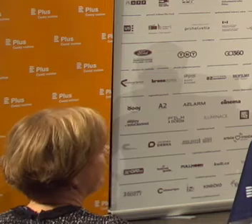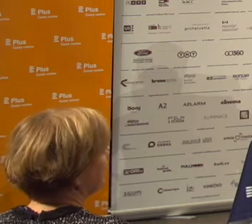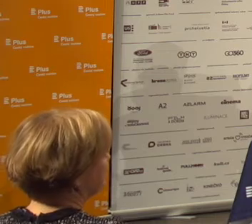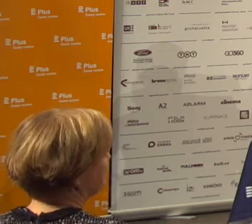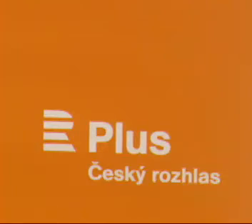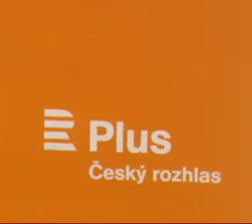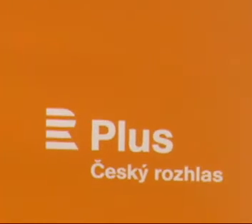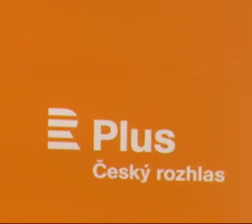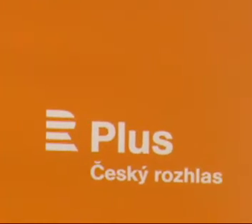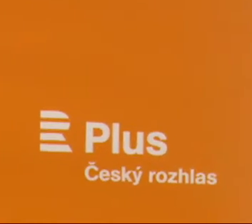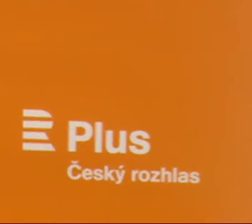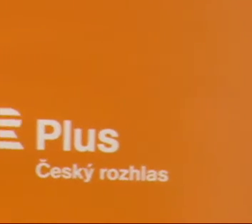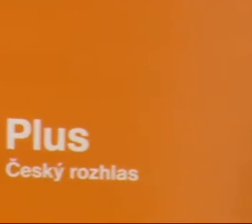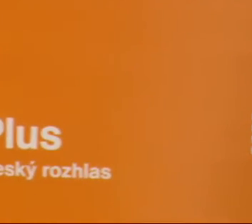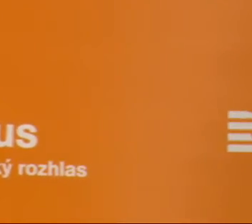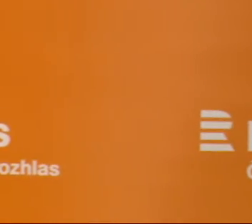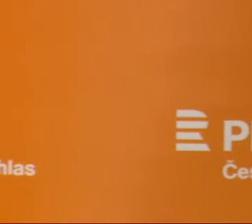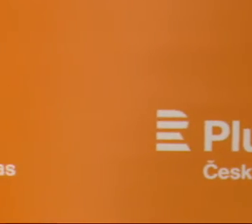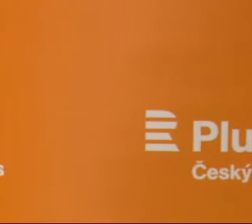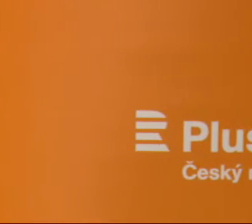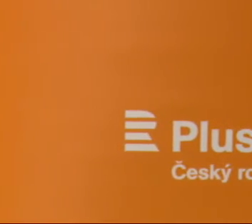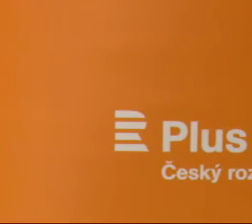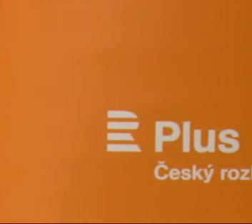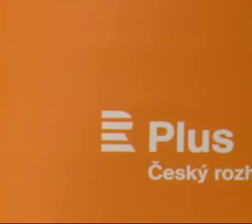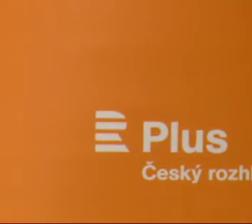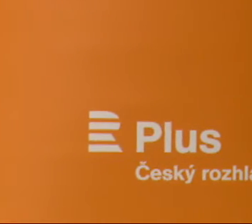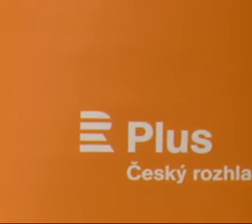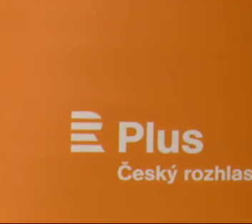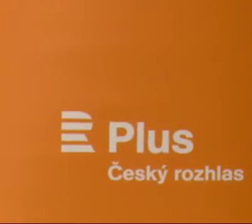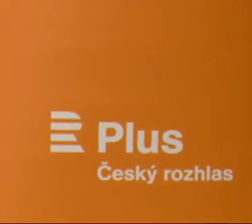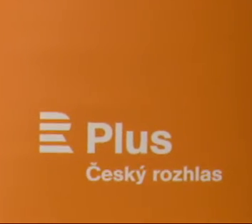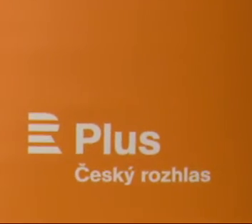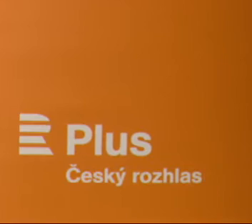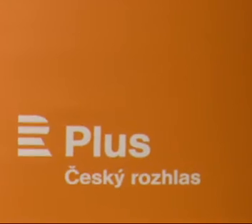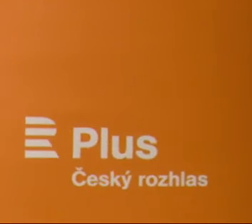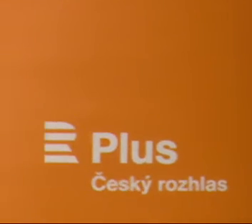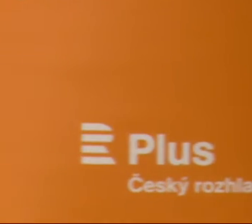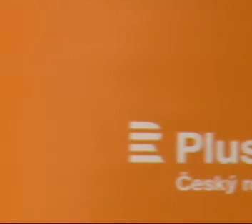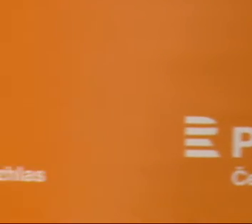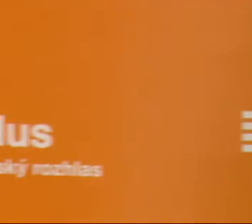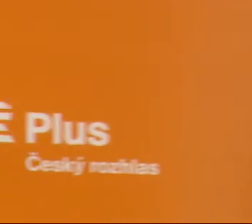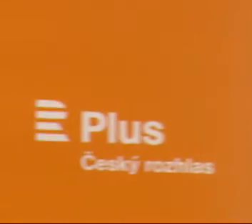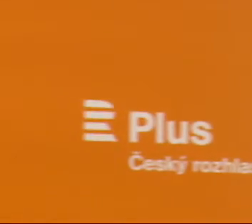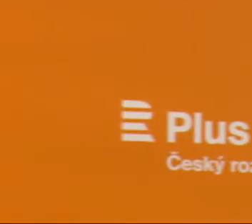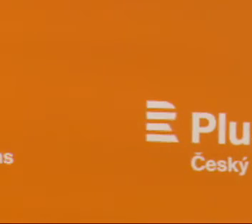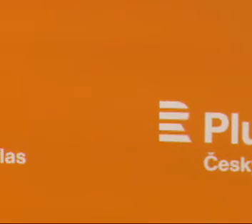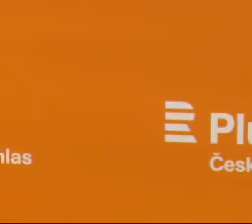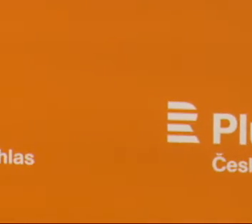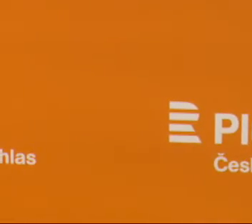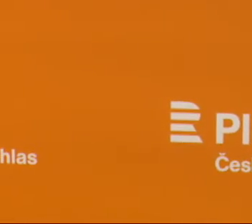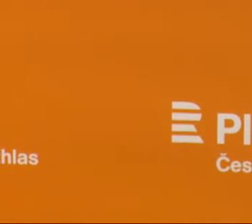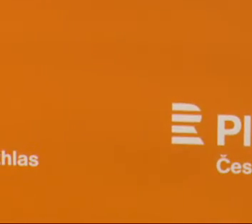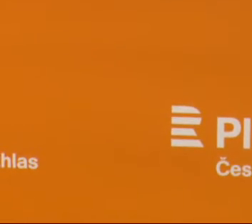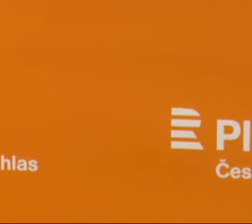která se přesune na pozice jiné, tak znamená to, že společenské třídy a že ekonomické a společenské rozdělení, tak jak ho